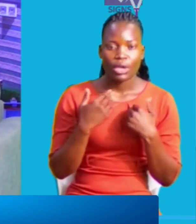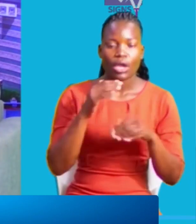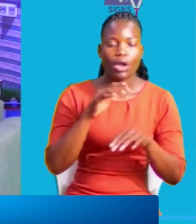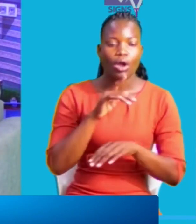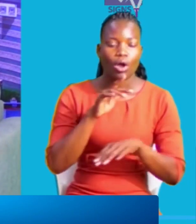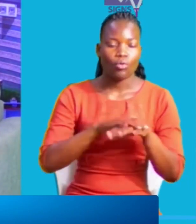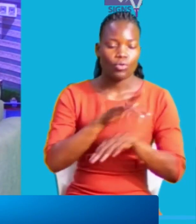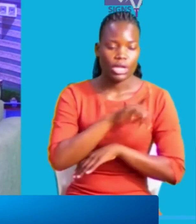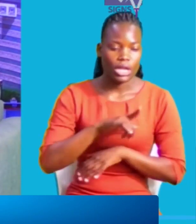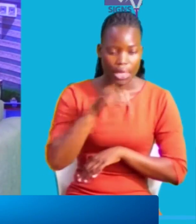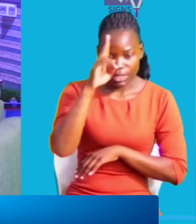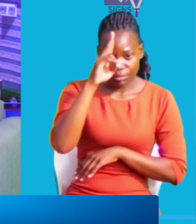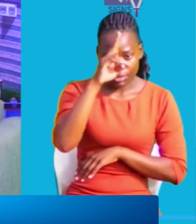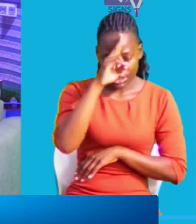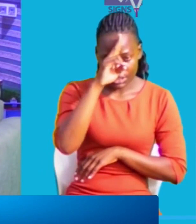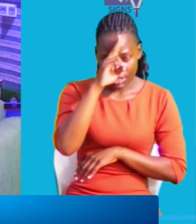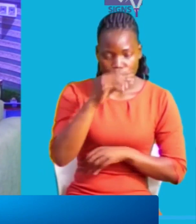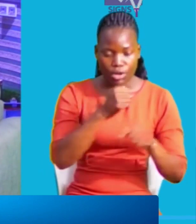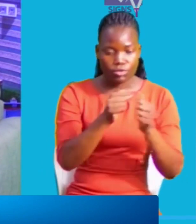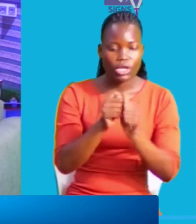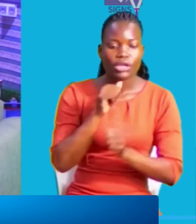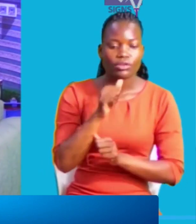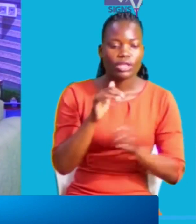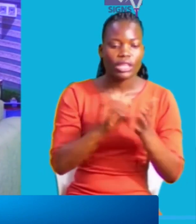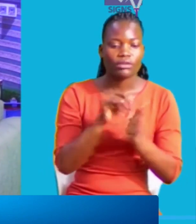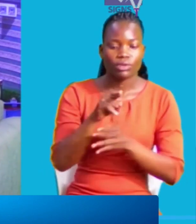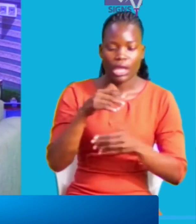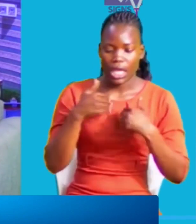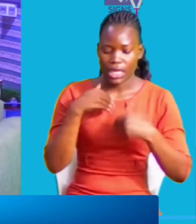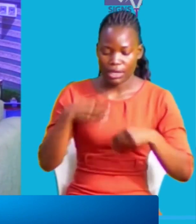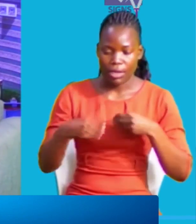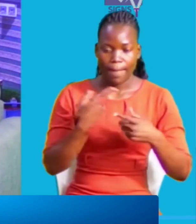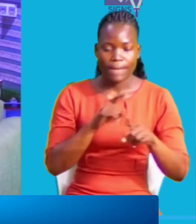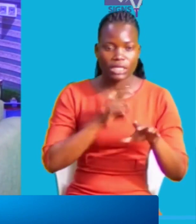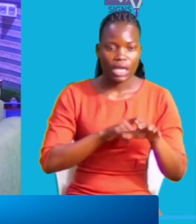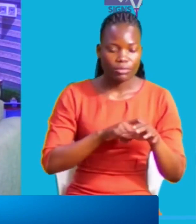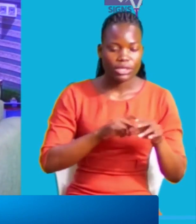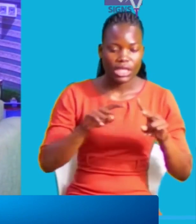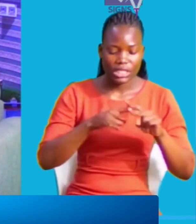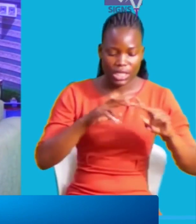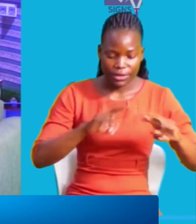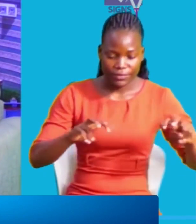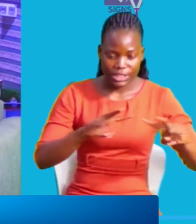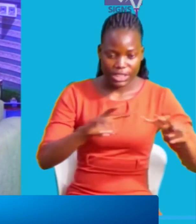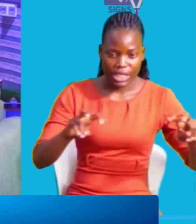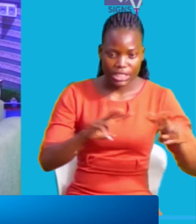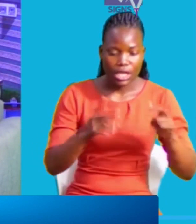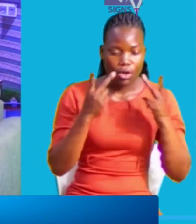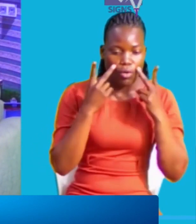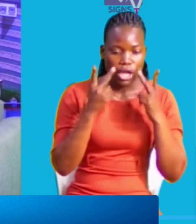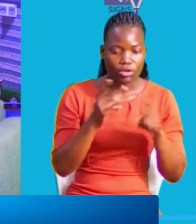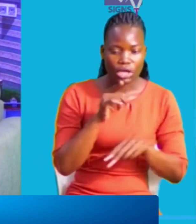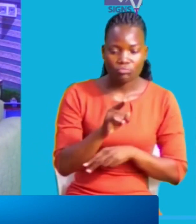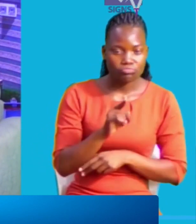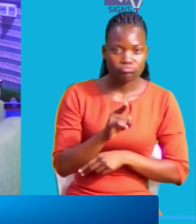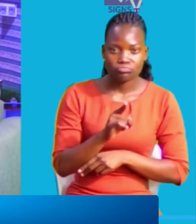maaskari tulikuwa nao pale walisimama. Yeah. Not that this person was disabled. But wakati walifanya investigation yao. Yeah. Walisema